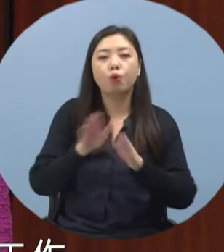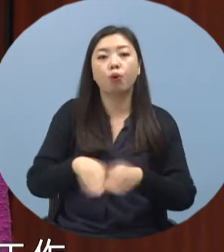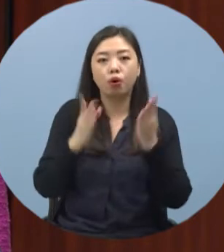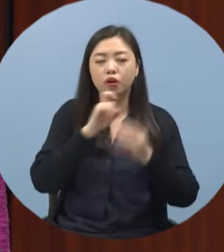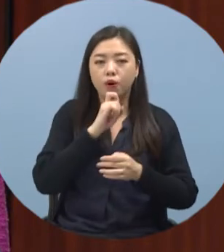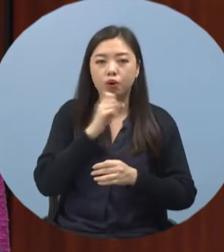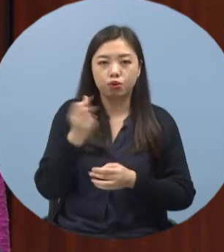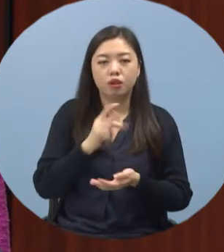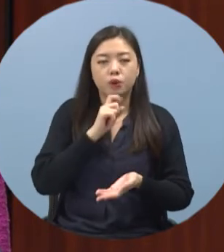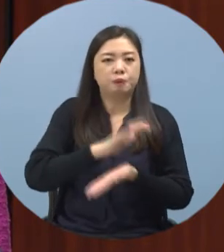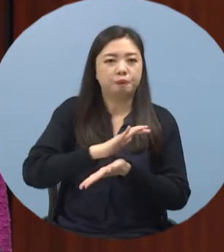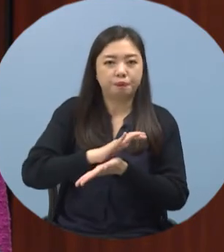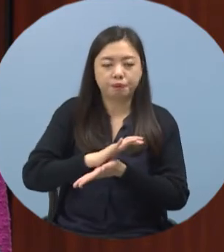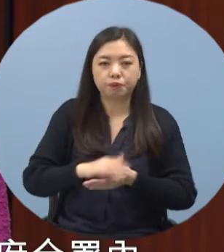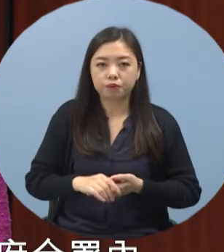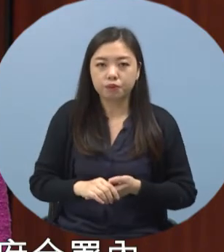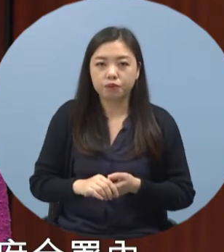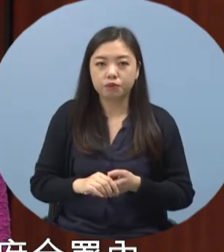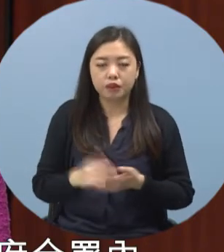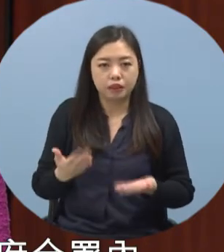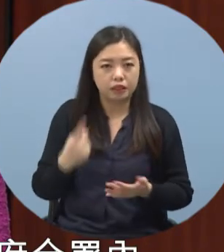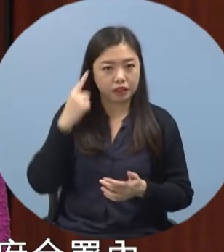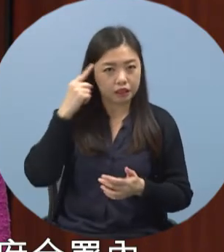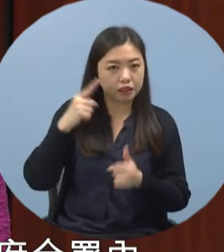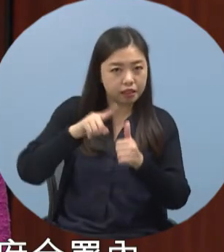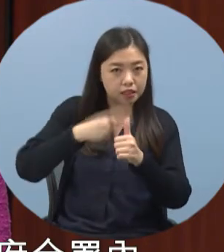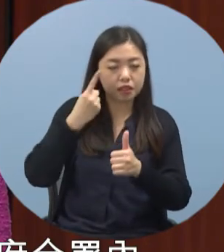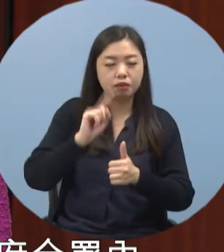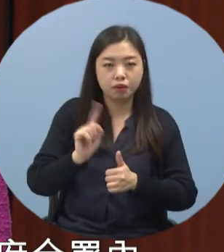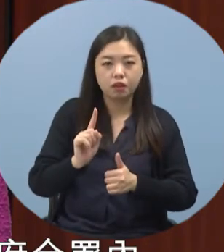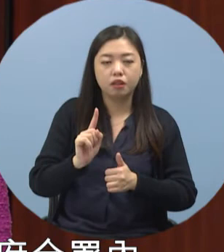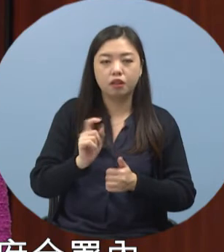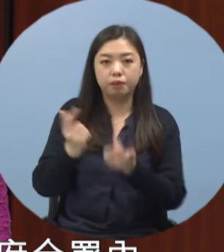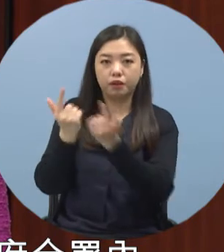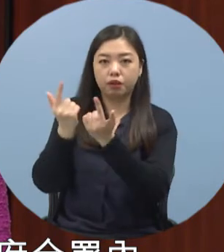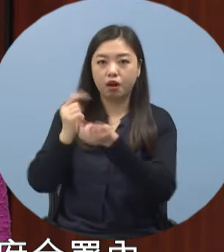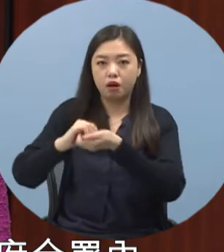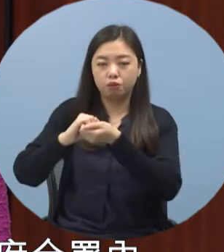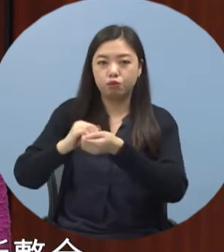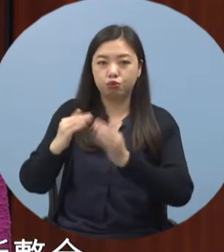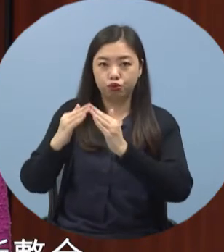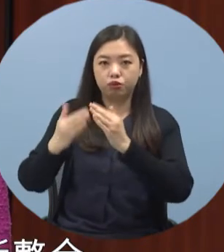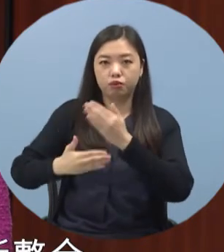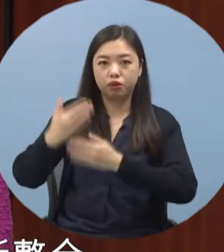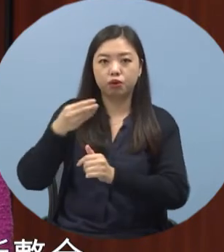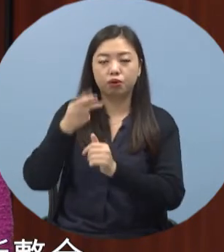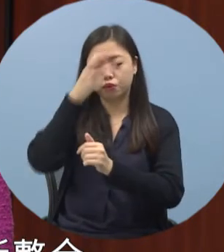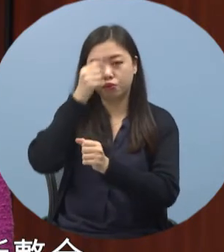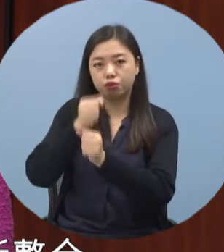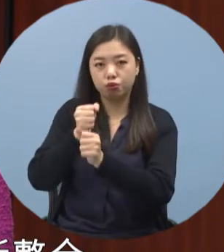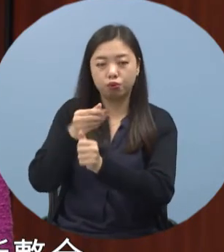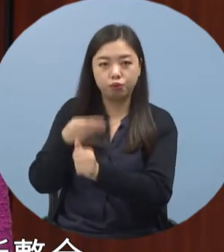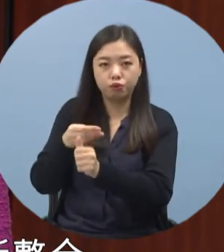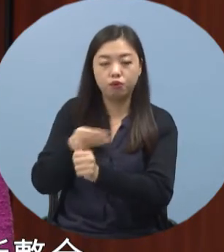始了，但都是要幾年時間。所以我們是先會將現在在我們北角政府合署裏面做公務員